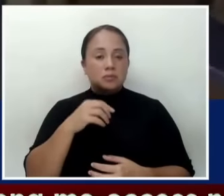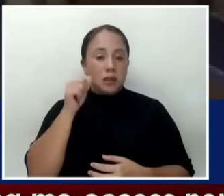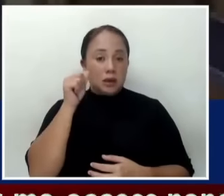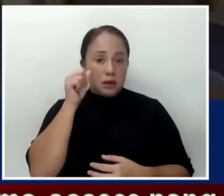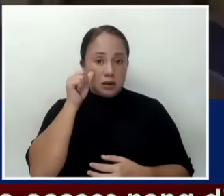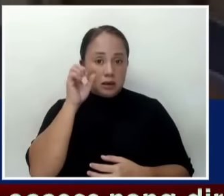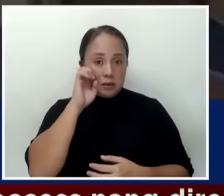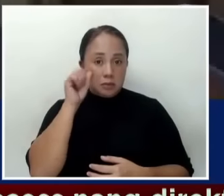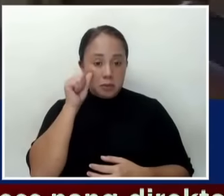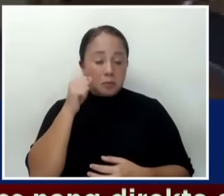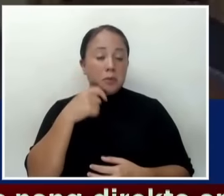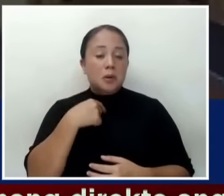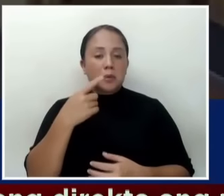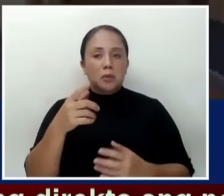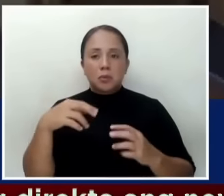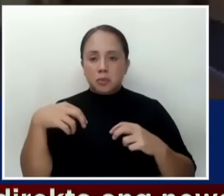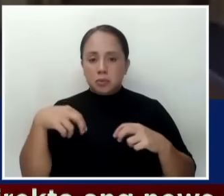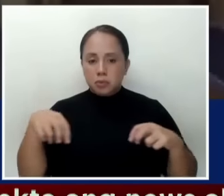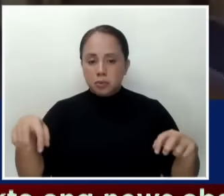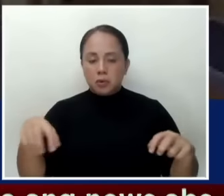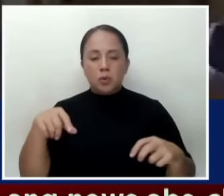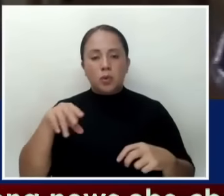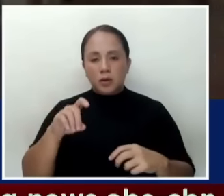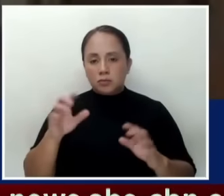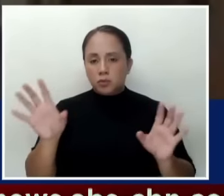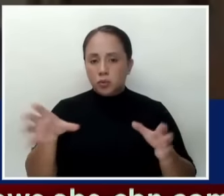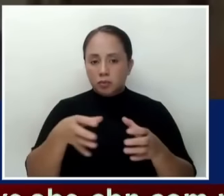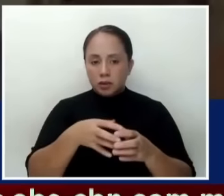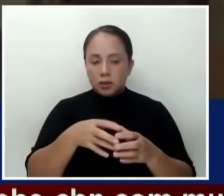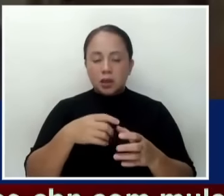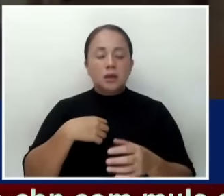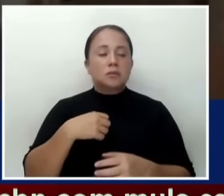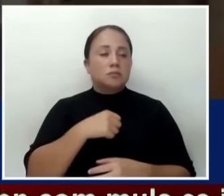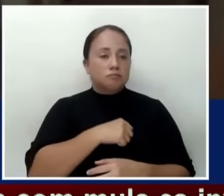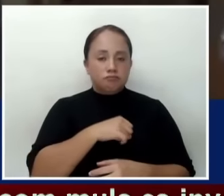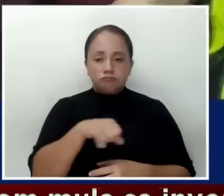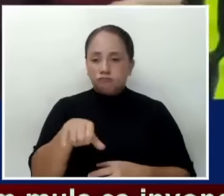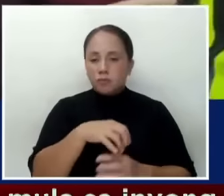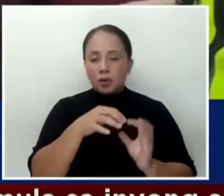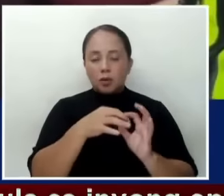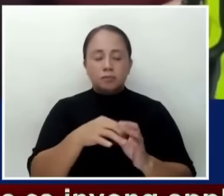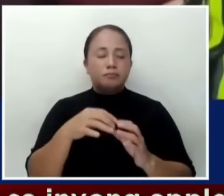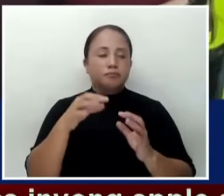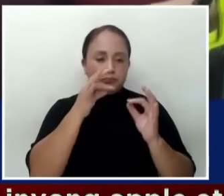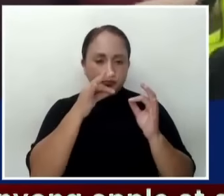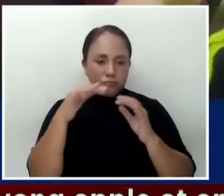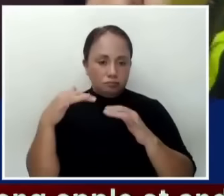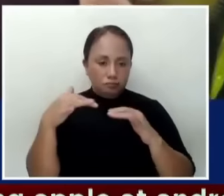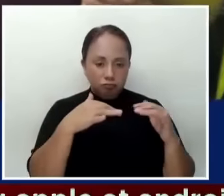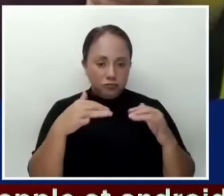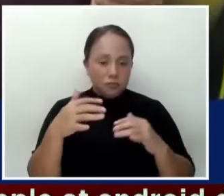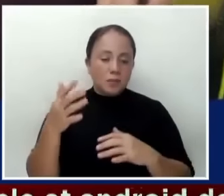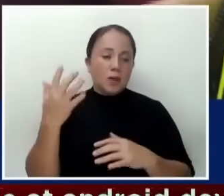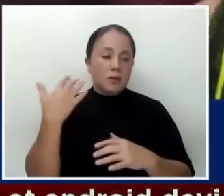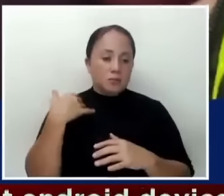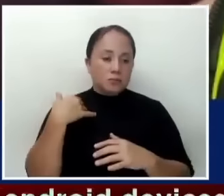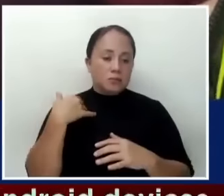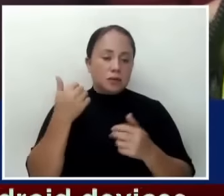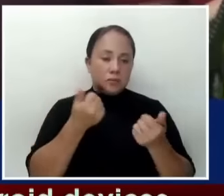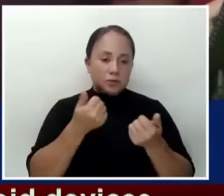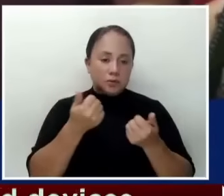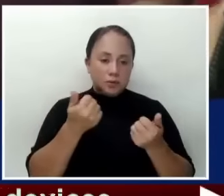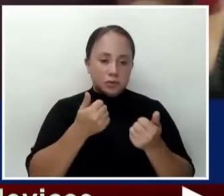sa investigasyon ng Quad Committee at maging sa Senado kaugnay ng drug war ng nakaraang administrasyon. Wala